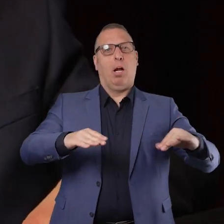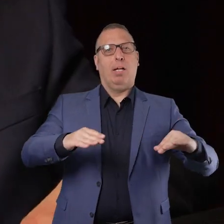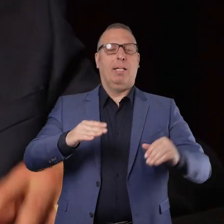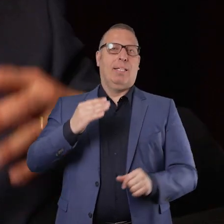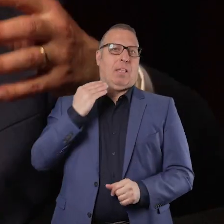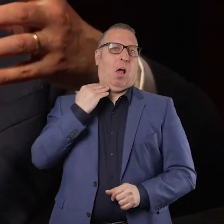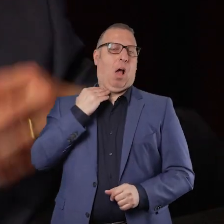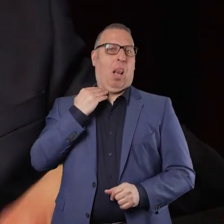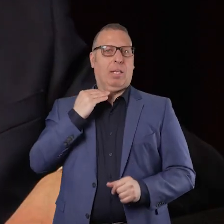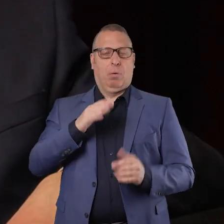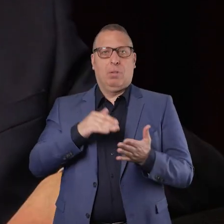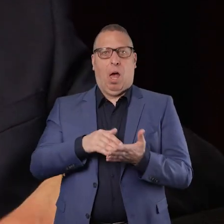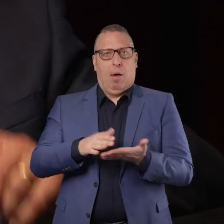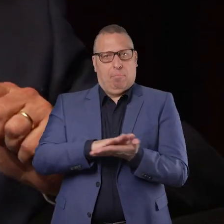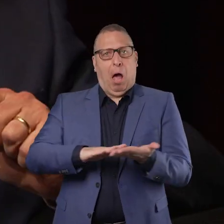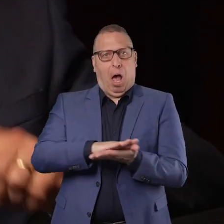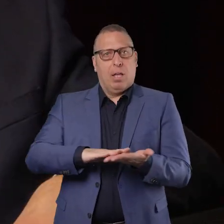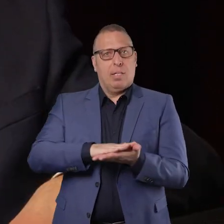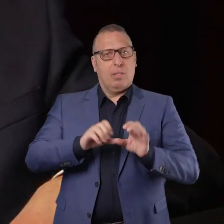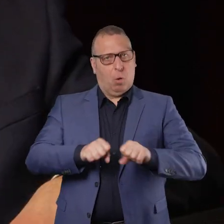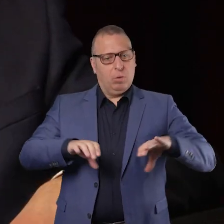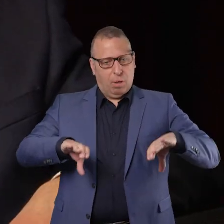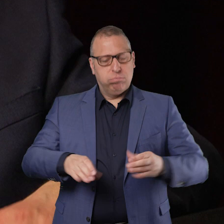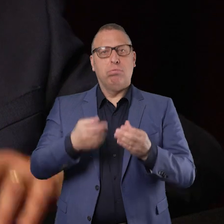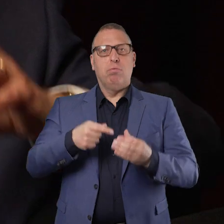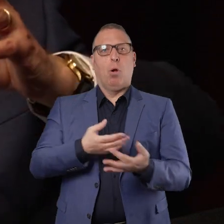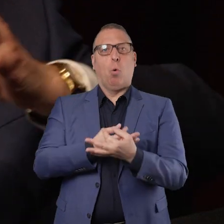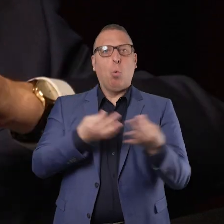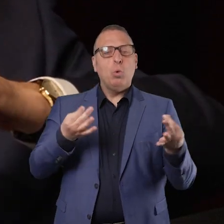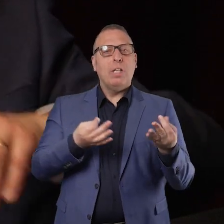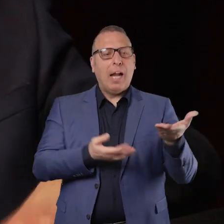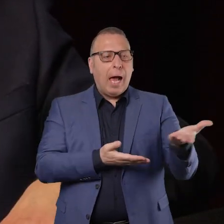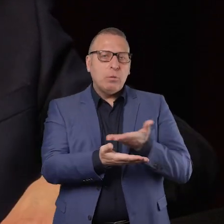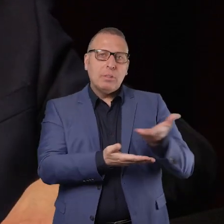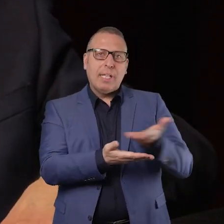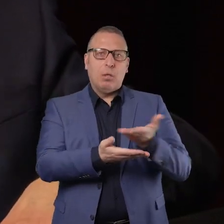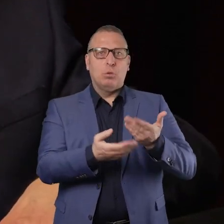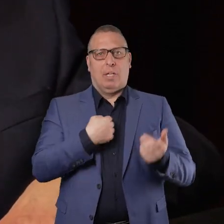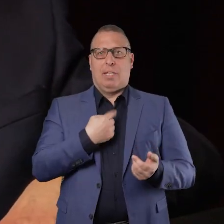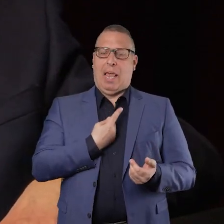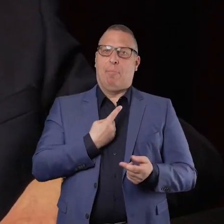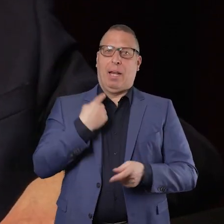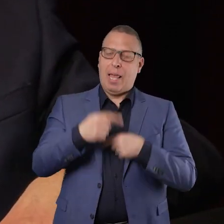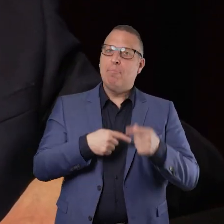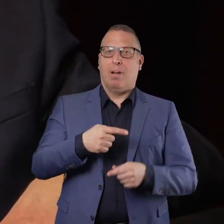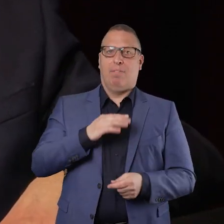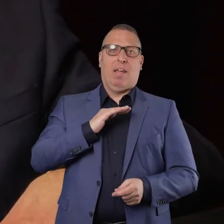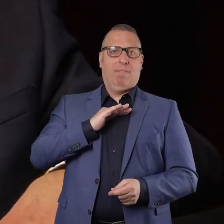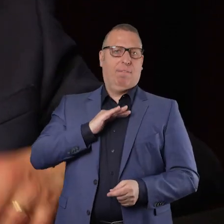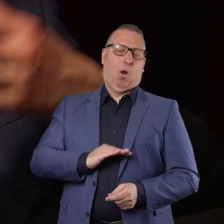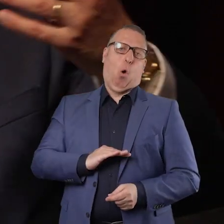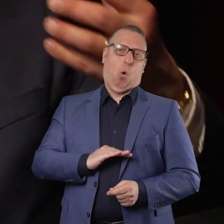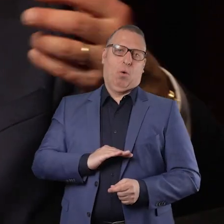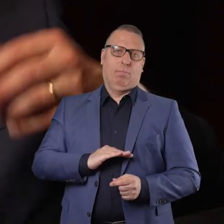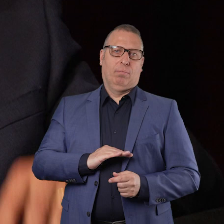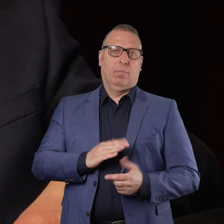St. Gallen ebenfalls eine Grundlage können schaffen für einen guten Austausch. Und da bin ich auch immer wieder sehr froh